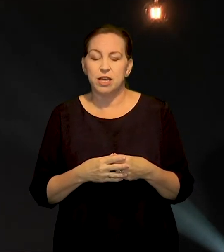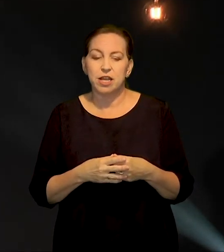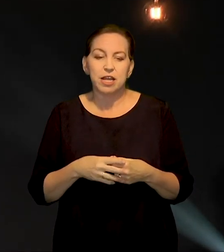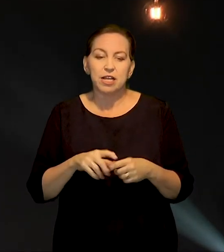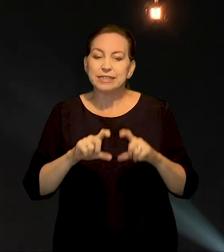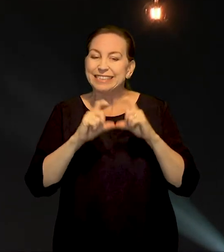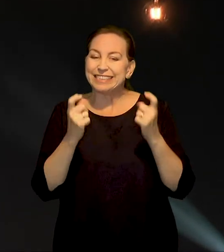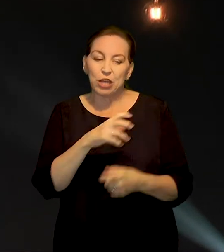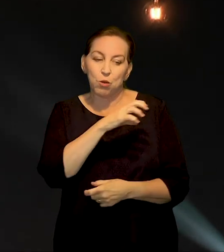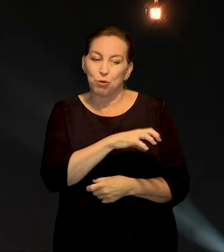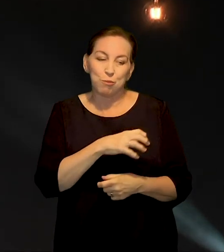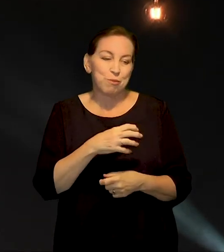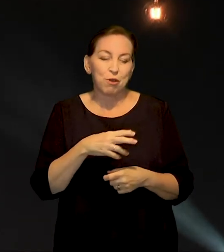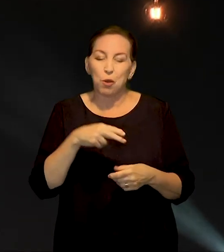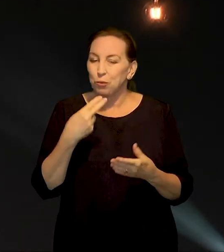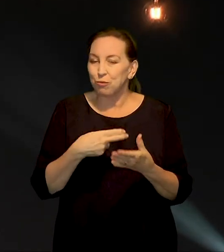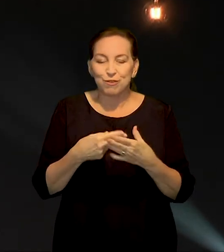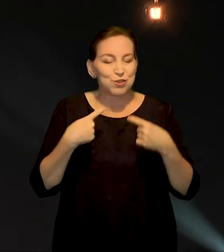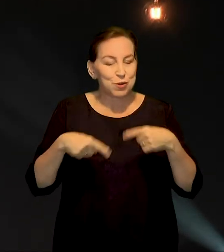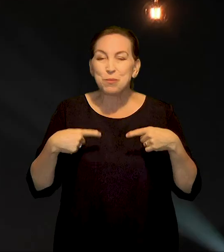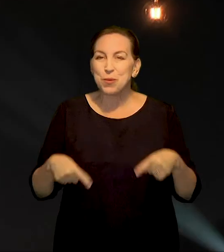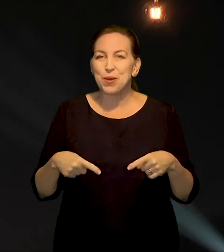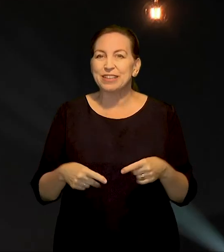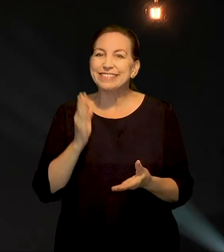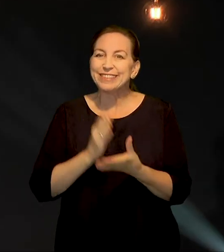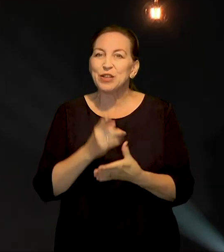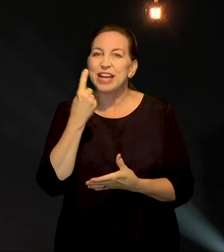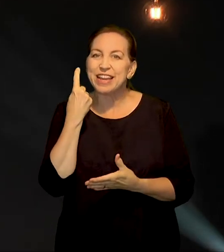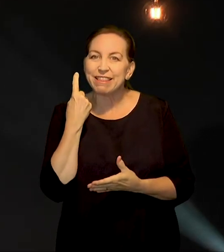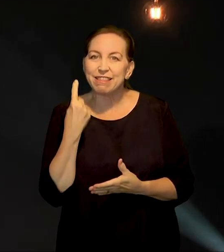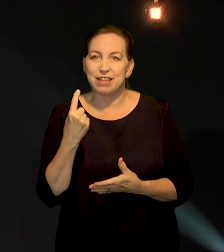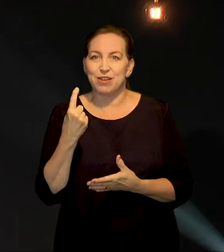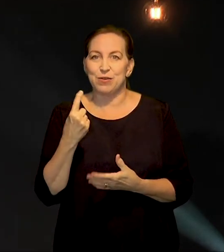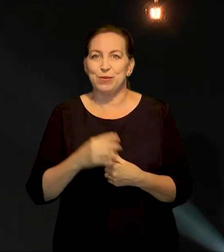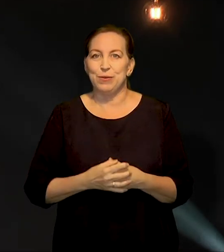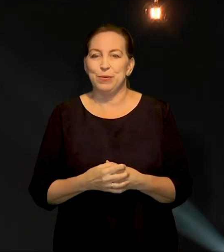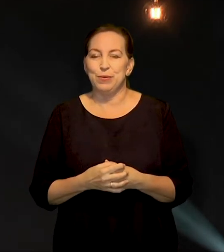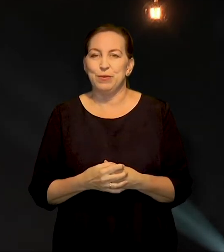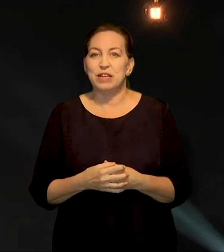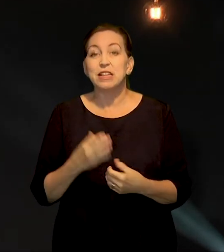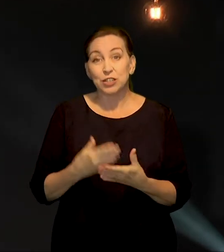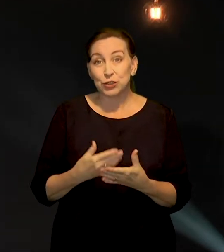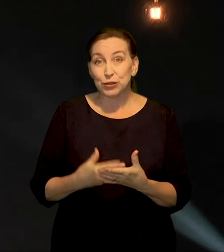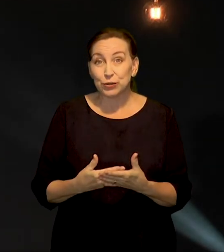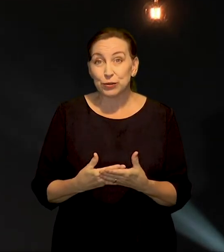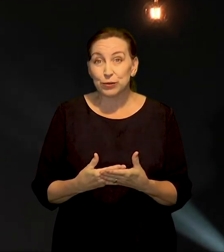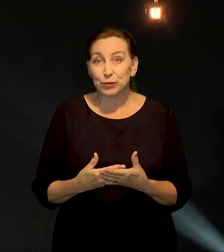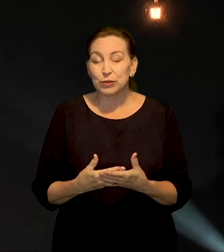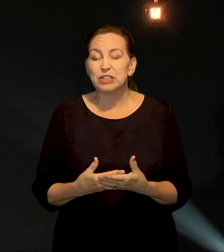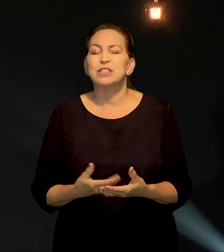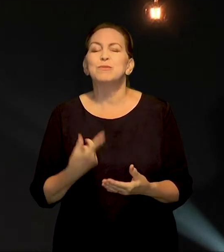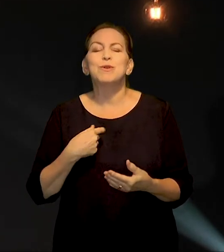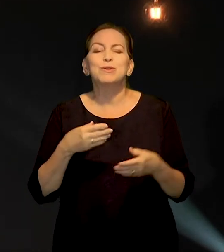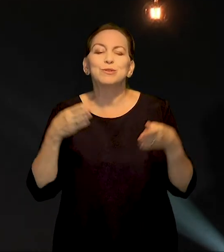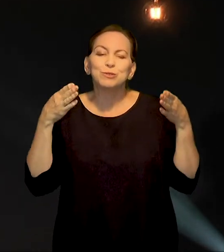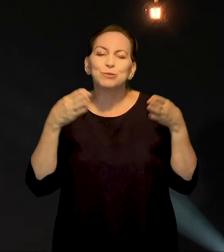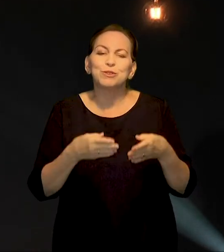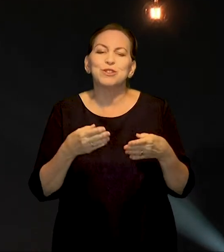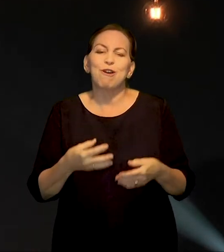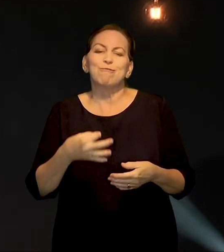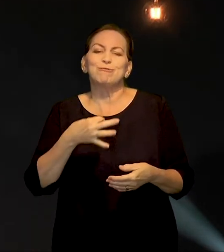zaprosi tutaj ludzi z godziny 17 i powie, ja chcę im zapłacić całą dniówkę. Zaprosi tutaj